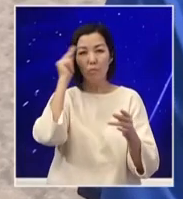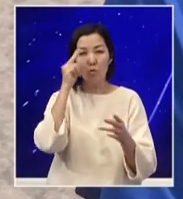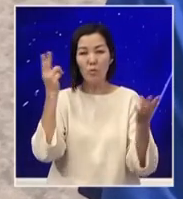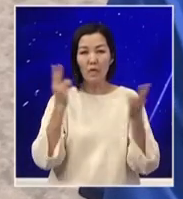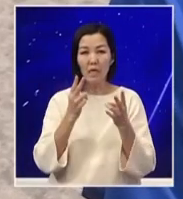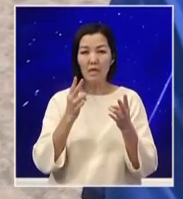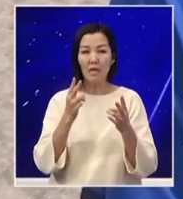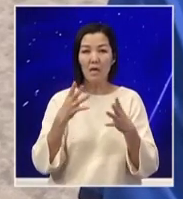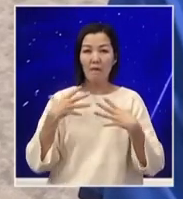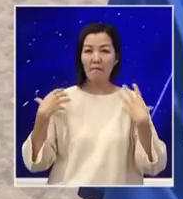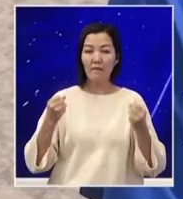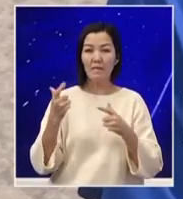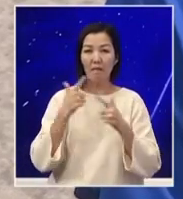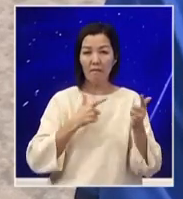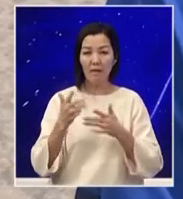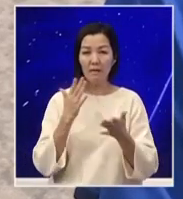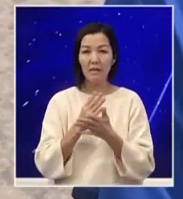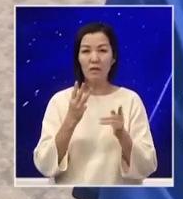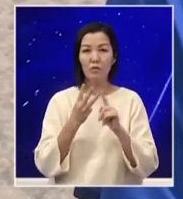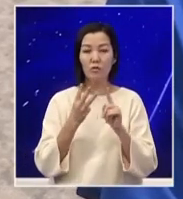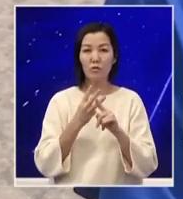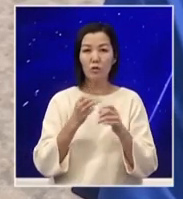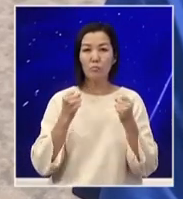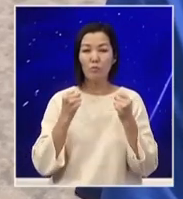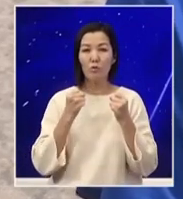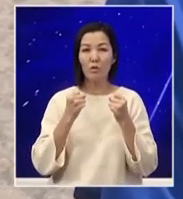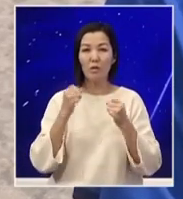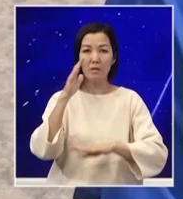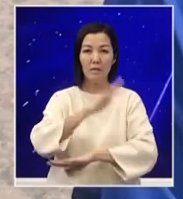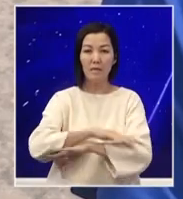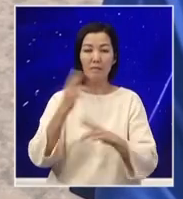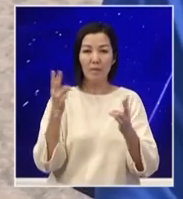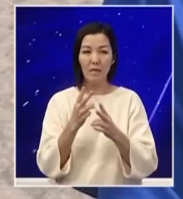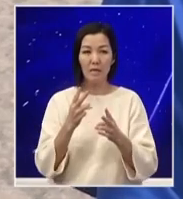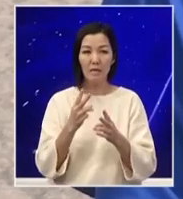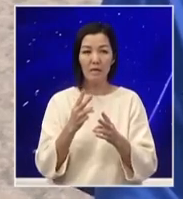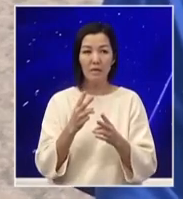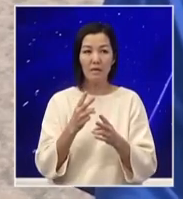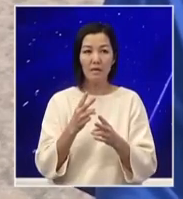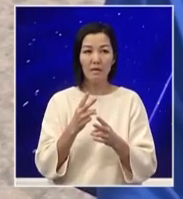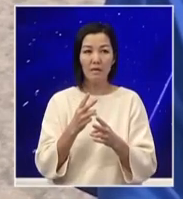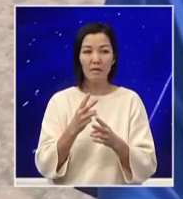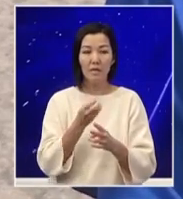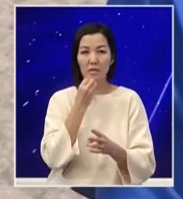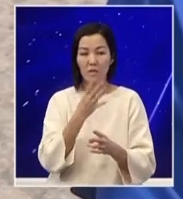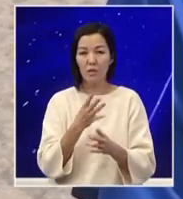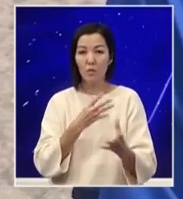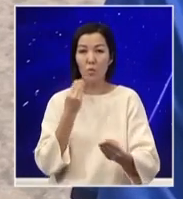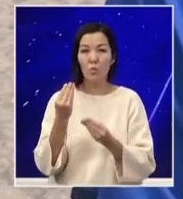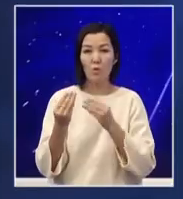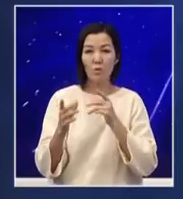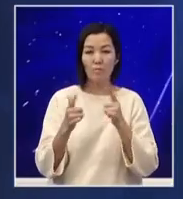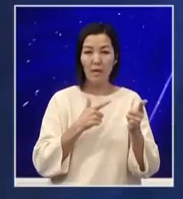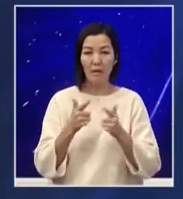екіншіден физикалық дайындық керек, үшіншіден спорттық тәртіп керек. Осының үшеуі болса, барлығын жақсылап дайындауға